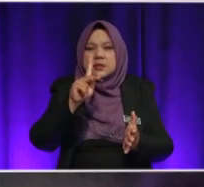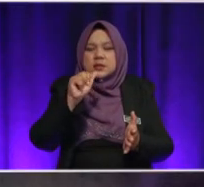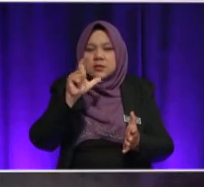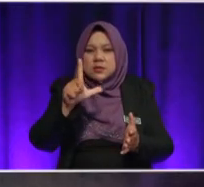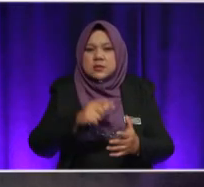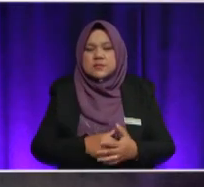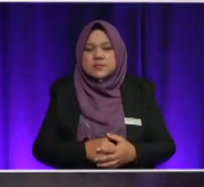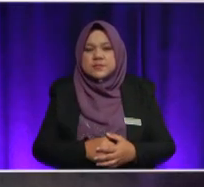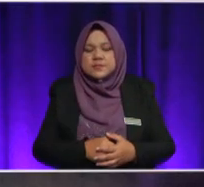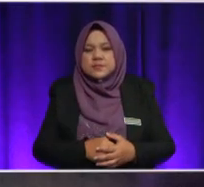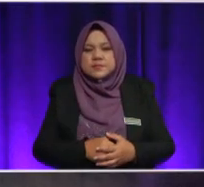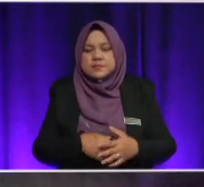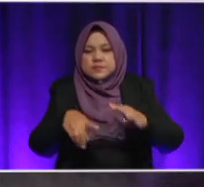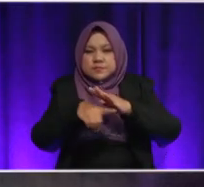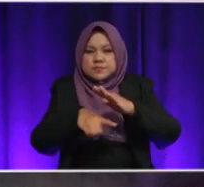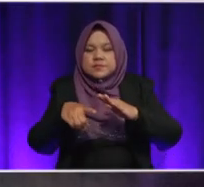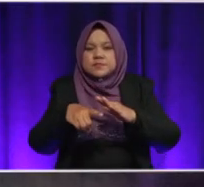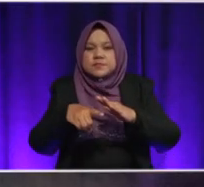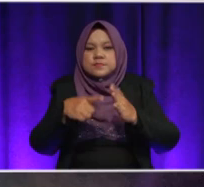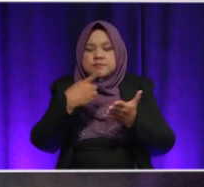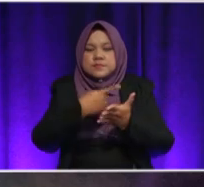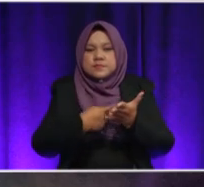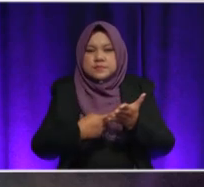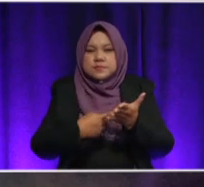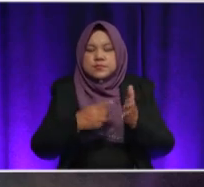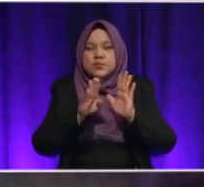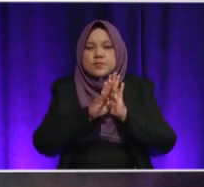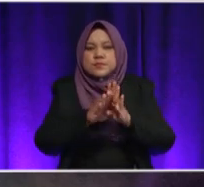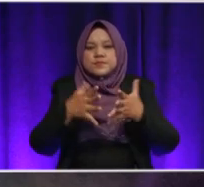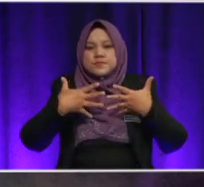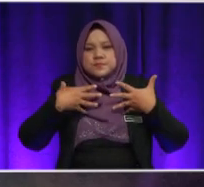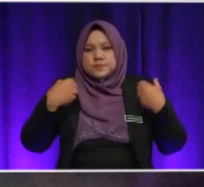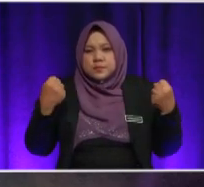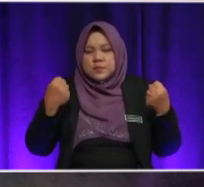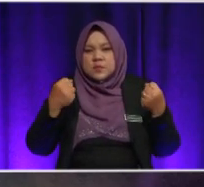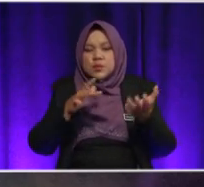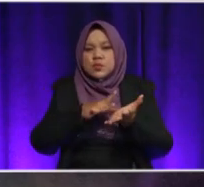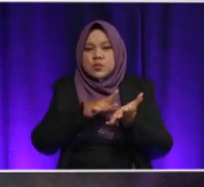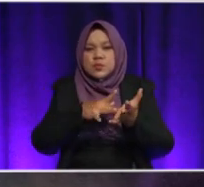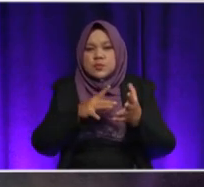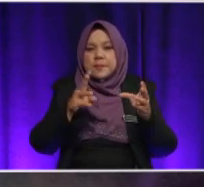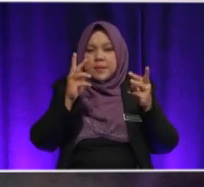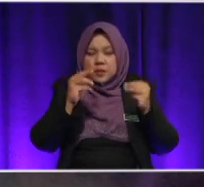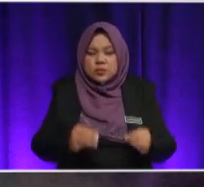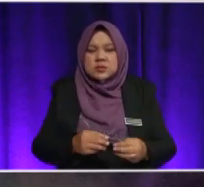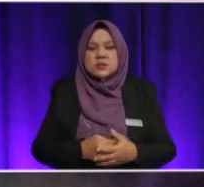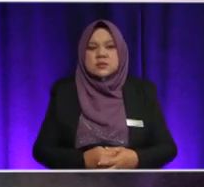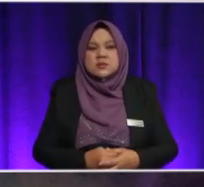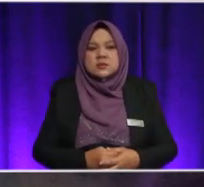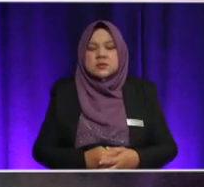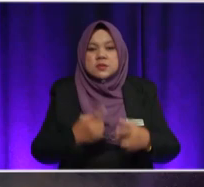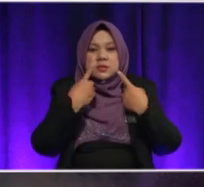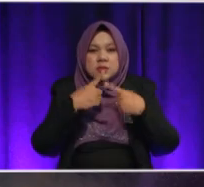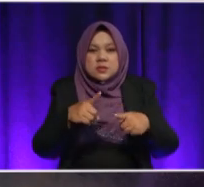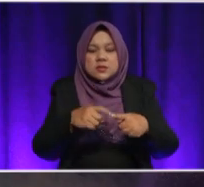Soalnya berdasarkan Apa bukti penyembuhan obat-obatan manusia jadi